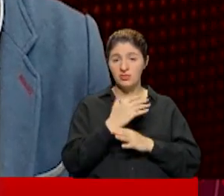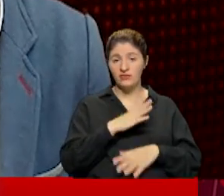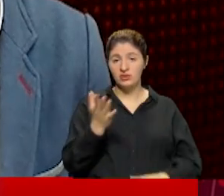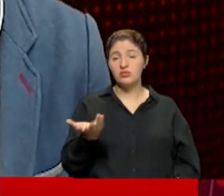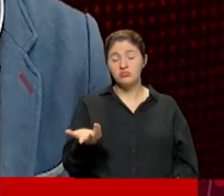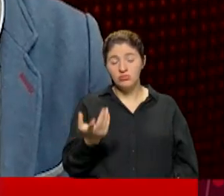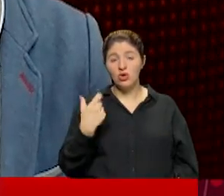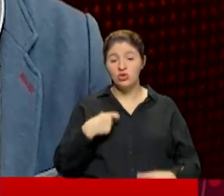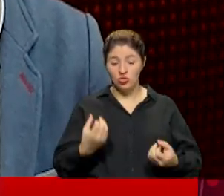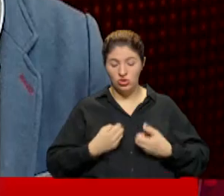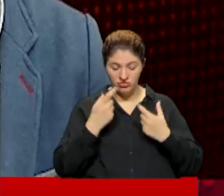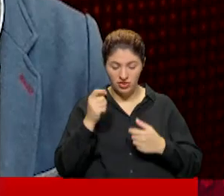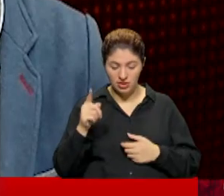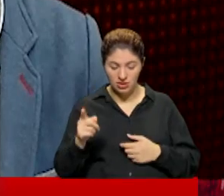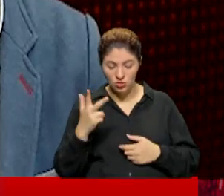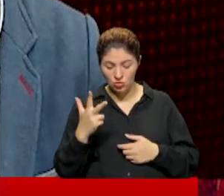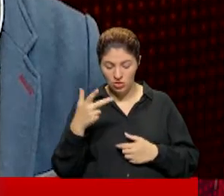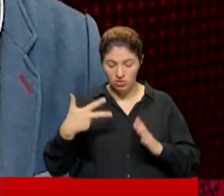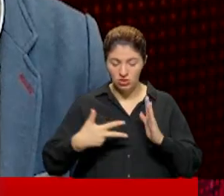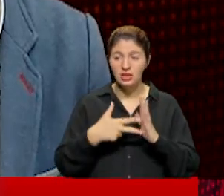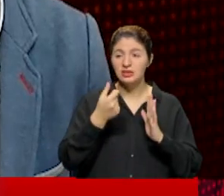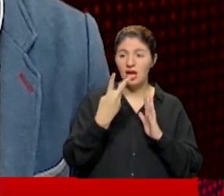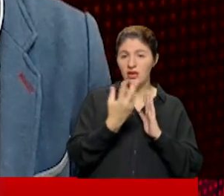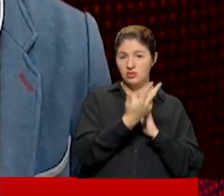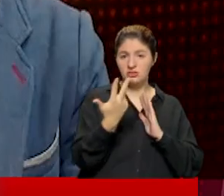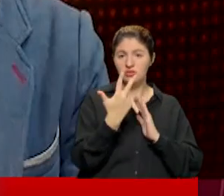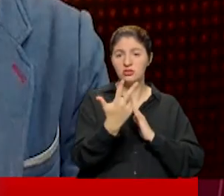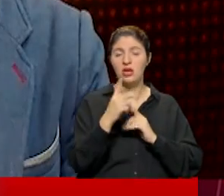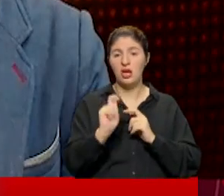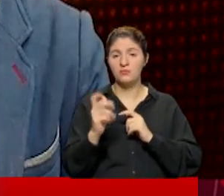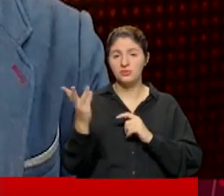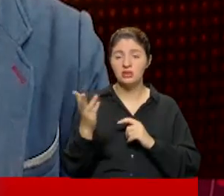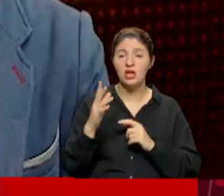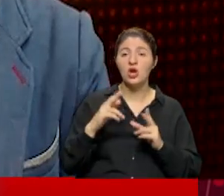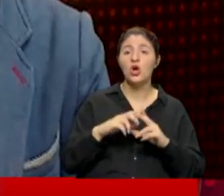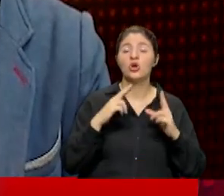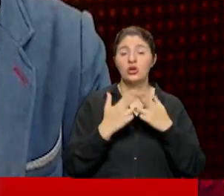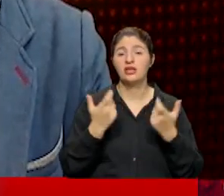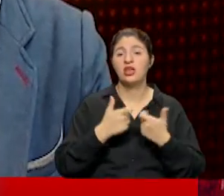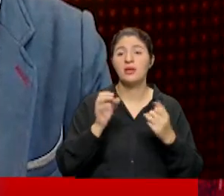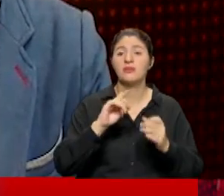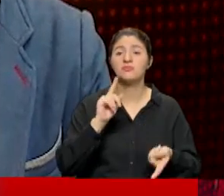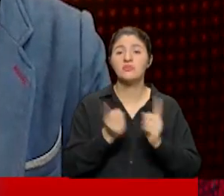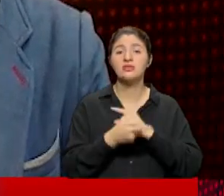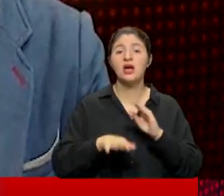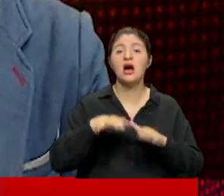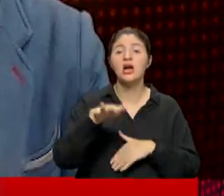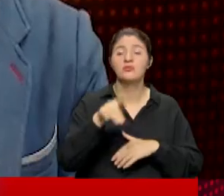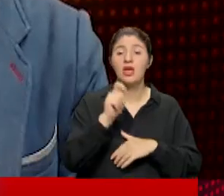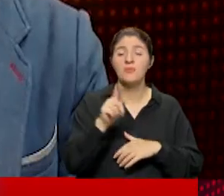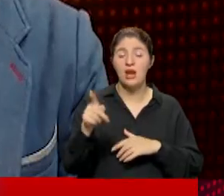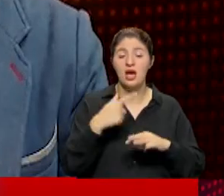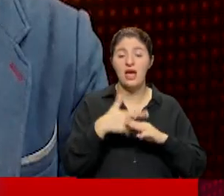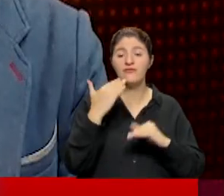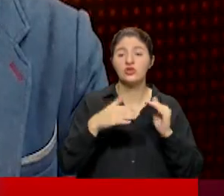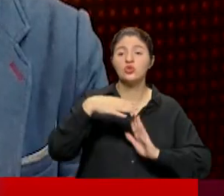varsa özellikle üretici fiyatlarında 3 hanel lir rakamlara kadar taşımayı başarmıştır küresel gelişmelere tam ters adımlar atarak